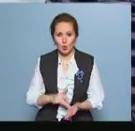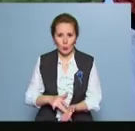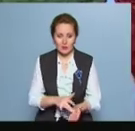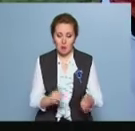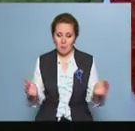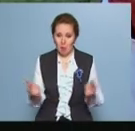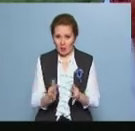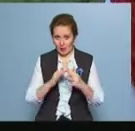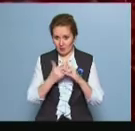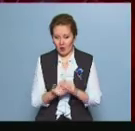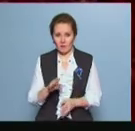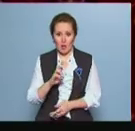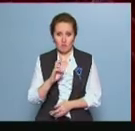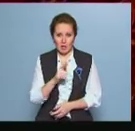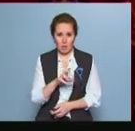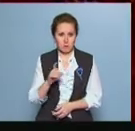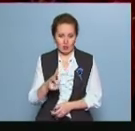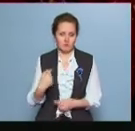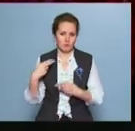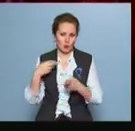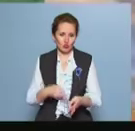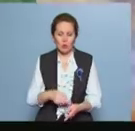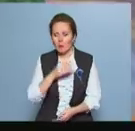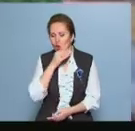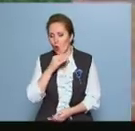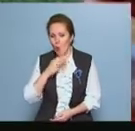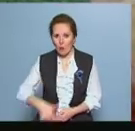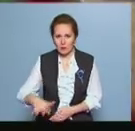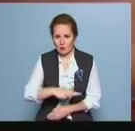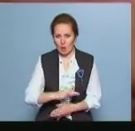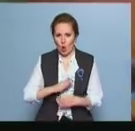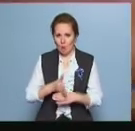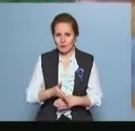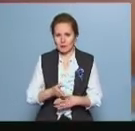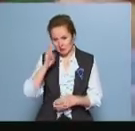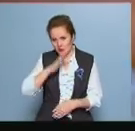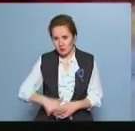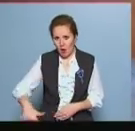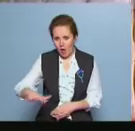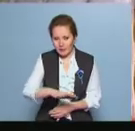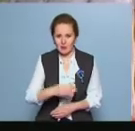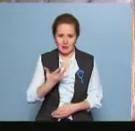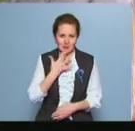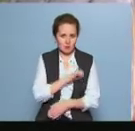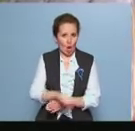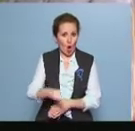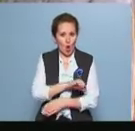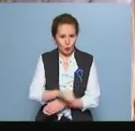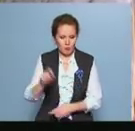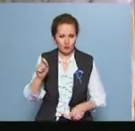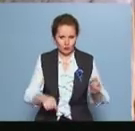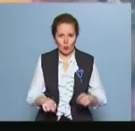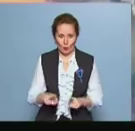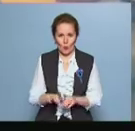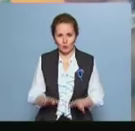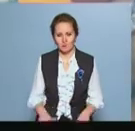деревню приезжают сотни любителей национальной кухни со всей страны и зарубежья. Дмитрий Вороновнин, Елена Обуховская, Юрий Дроздов, телеканал «Моя